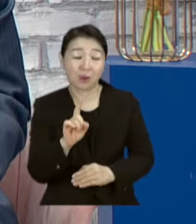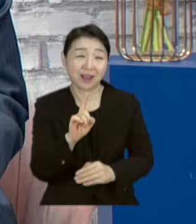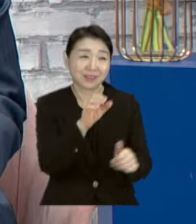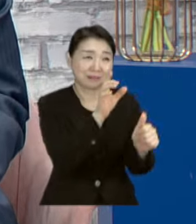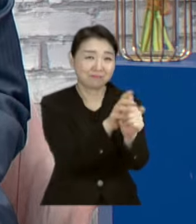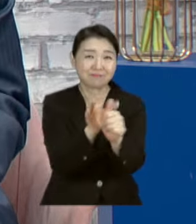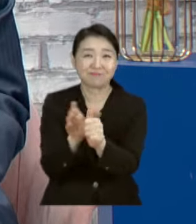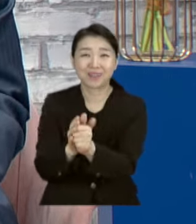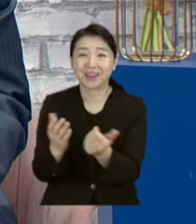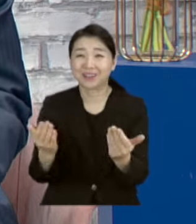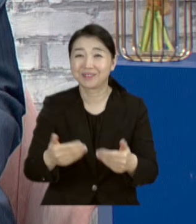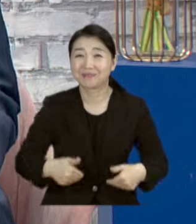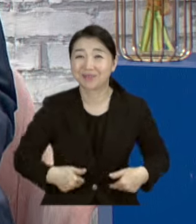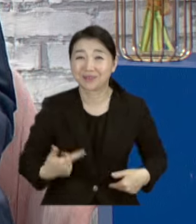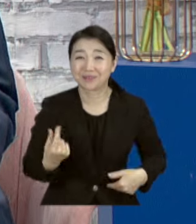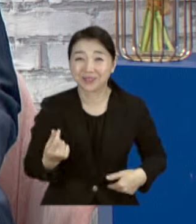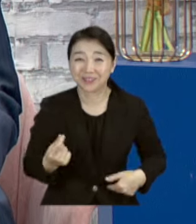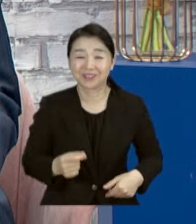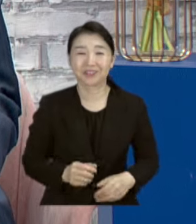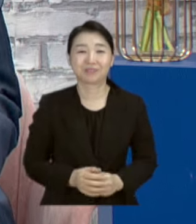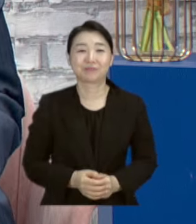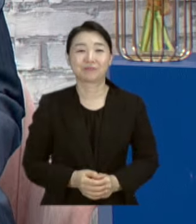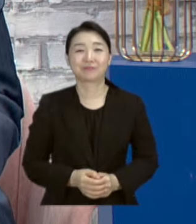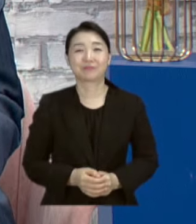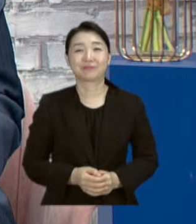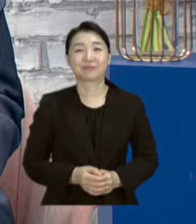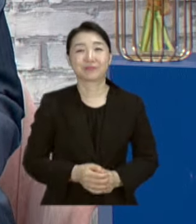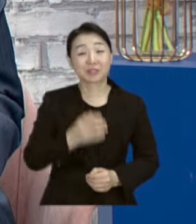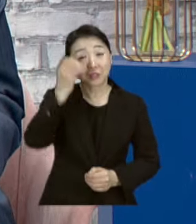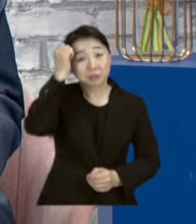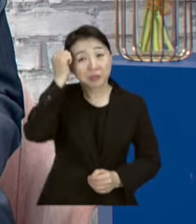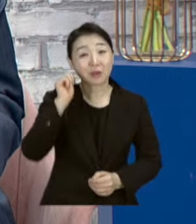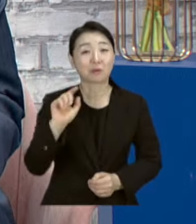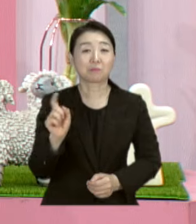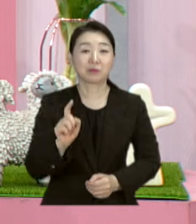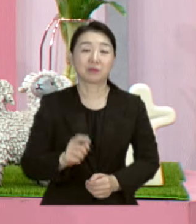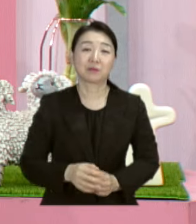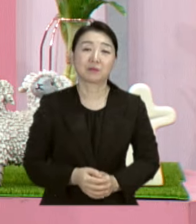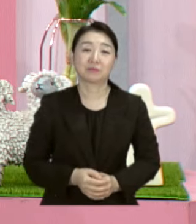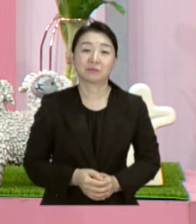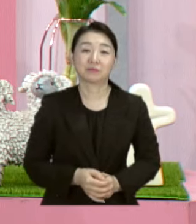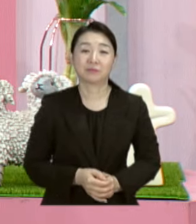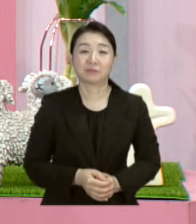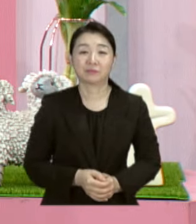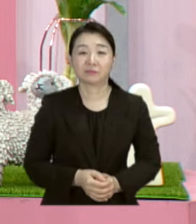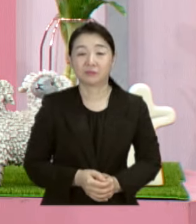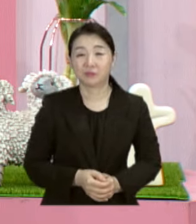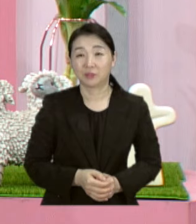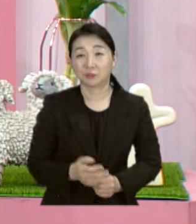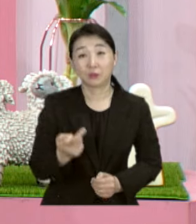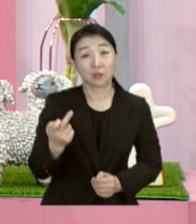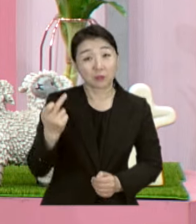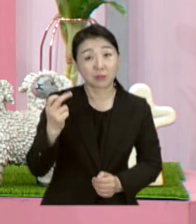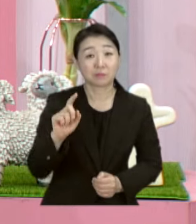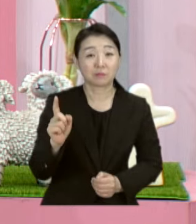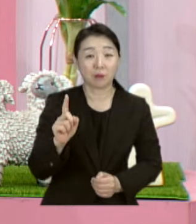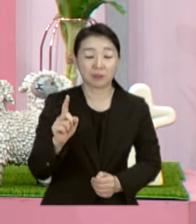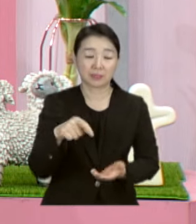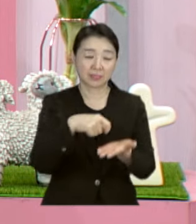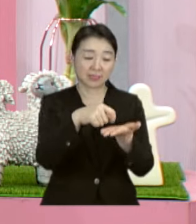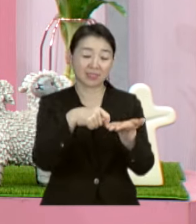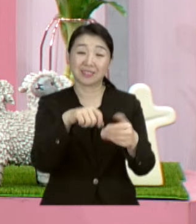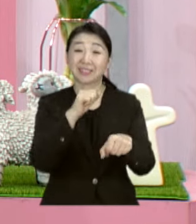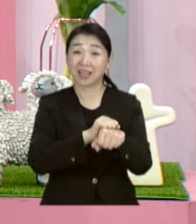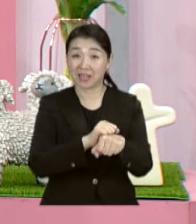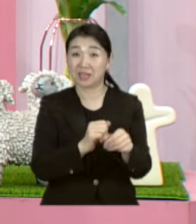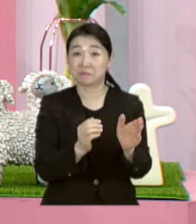하나씩 맡아서 다 해야죠. 그렇지. 네, 뭐 네. 그러지 않았어요? 지금 기억나는 것이 네. 추보를 만들 때 네. 저희 형님이